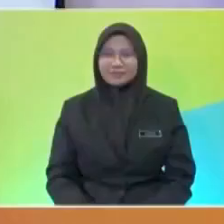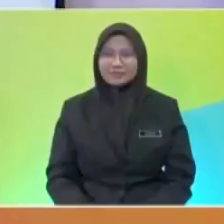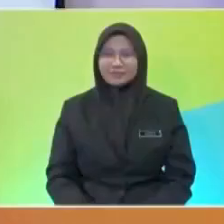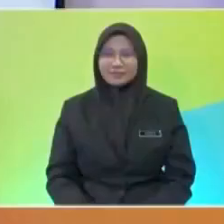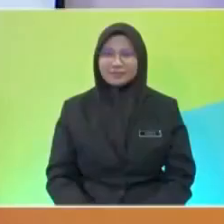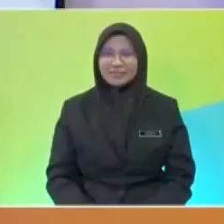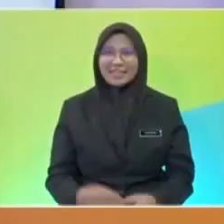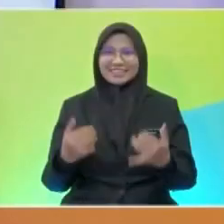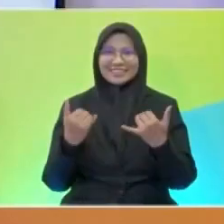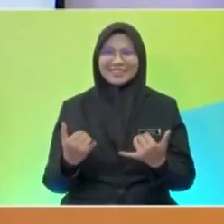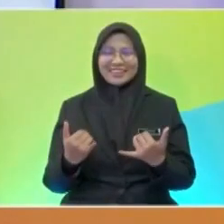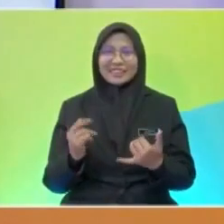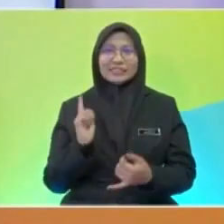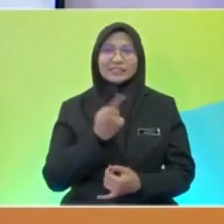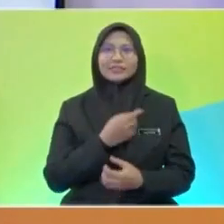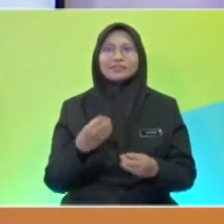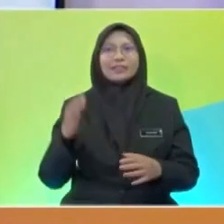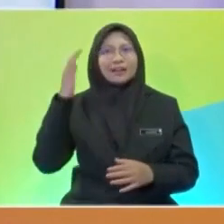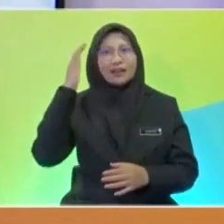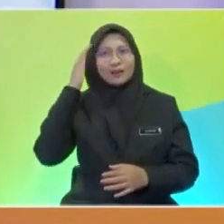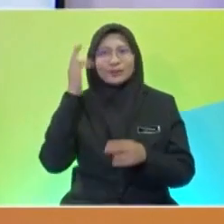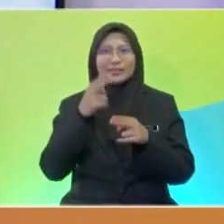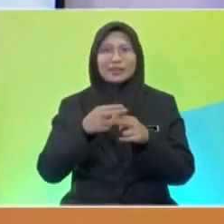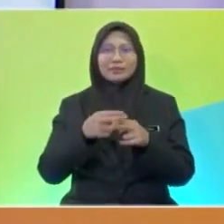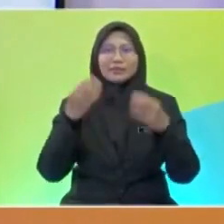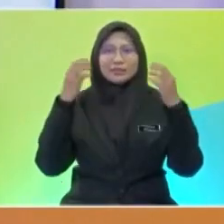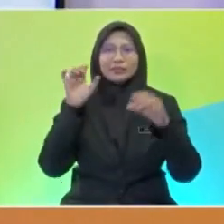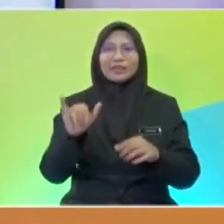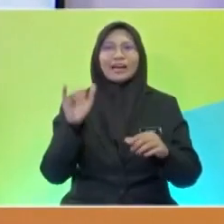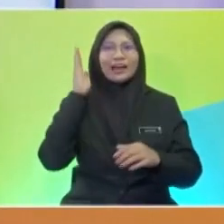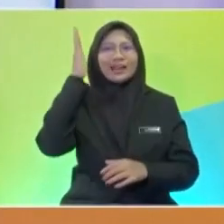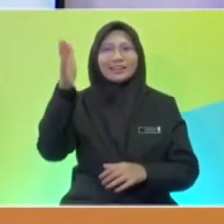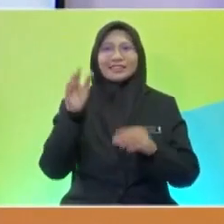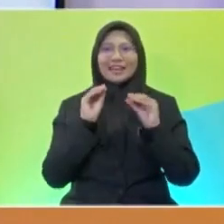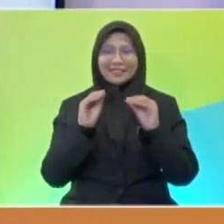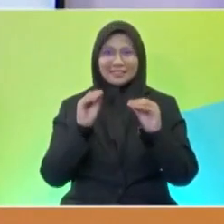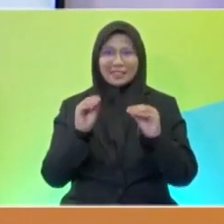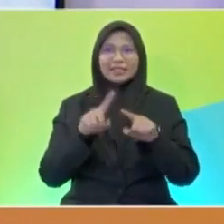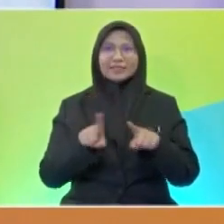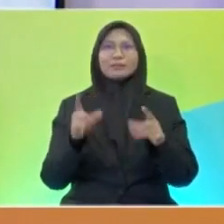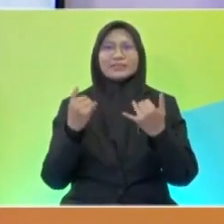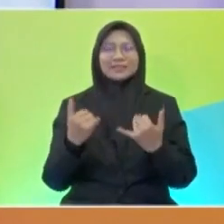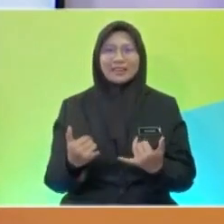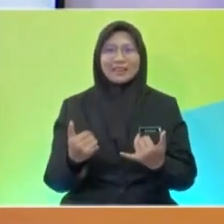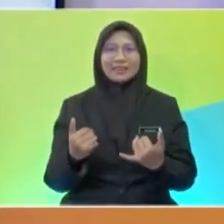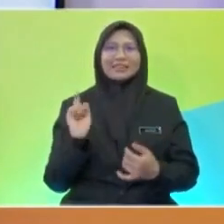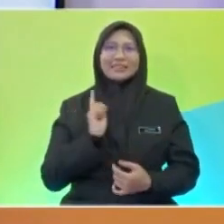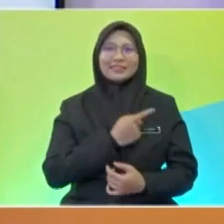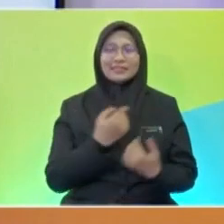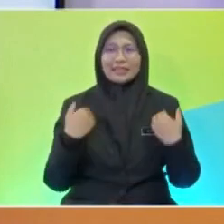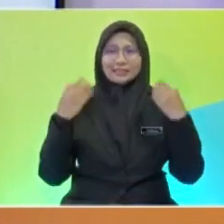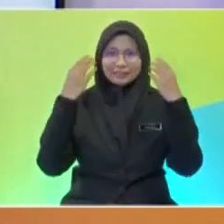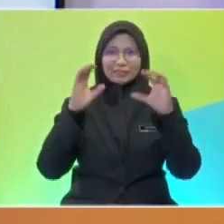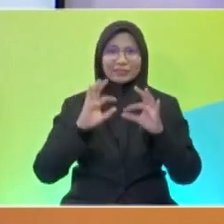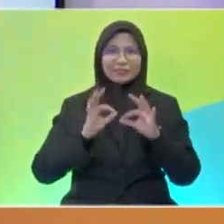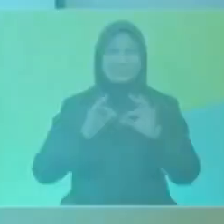itu sudah saksikan Siapakah guru kita tetapi Sebelum saya jemput guru kita ke studio sini tentunya bersama kita ada juru bahasa